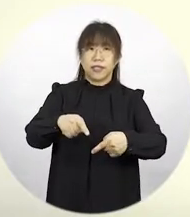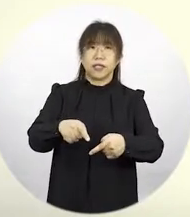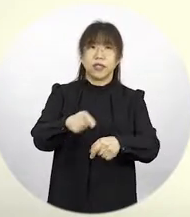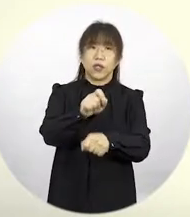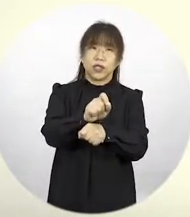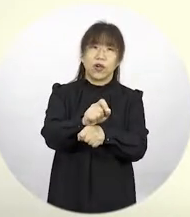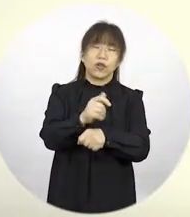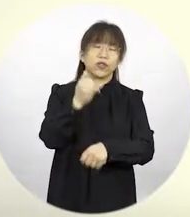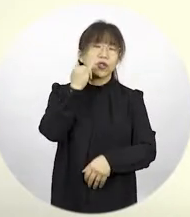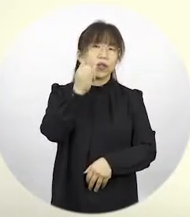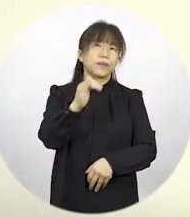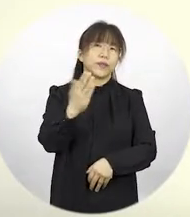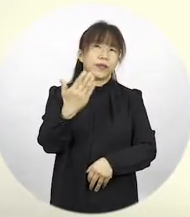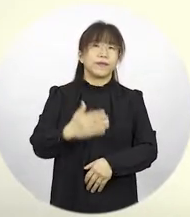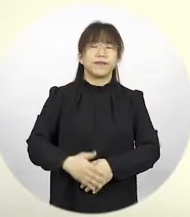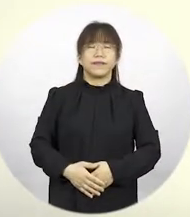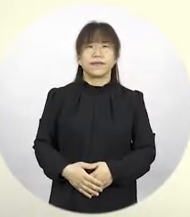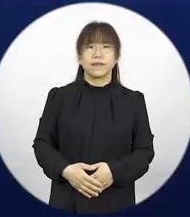문의하면 됩니다.